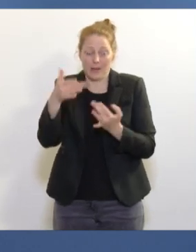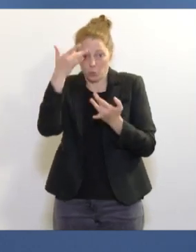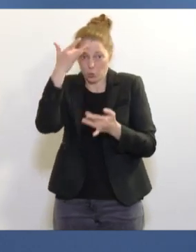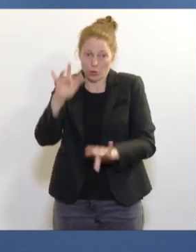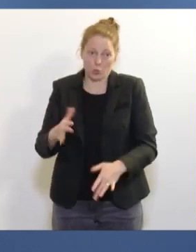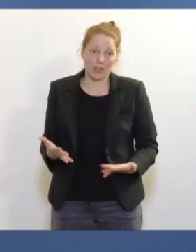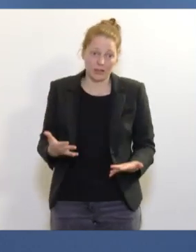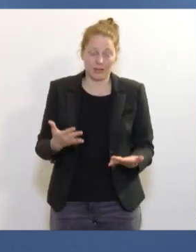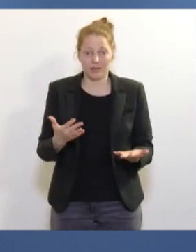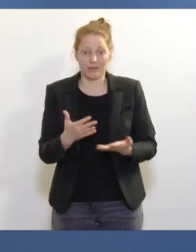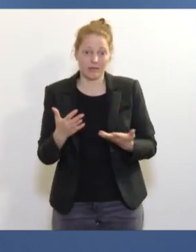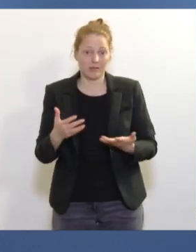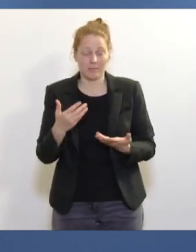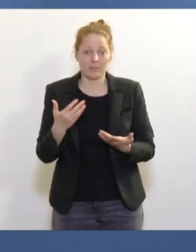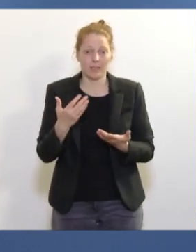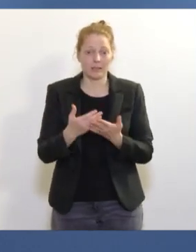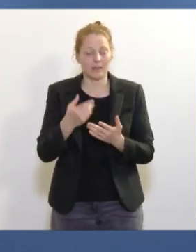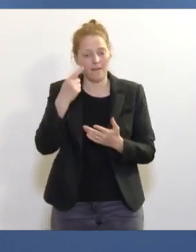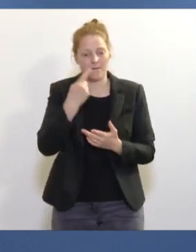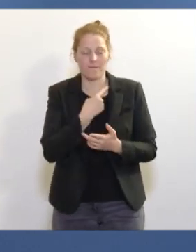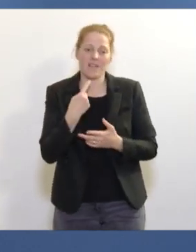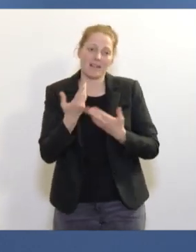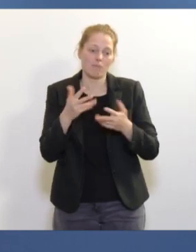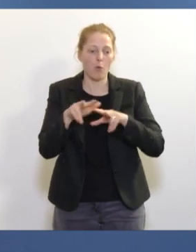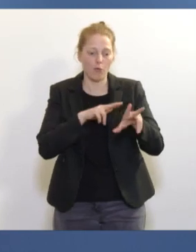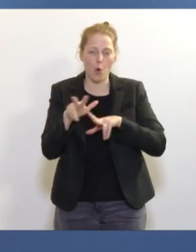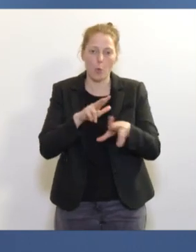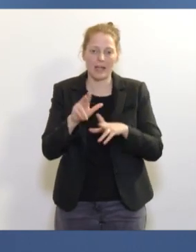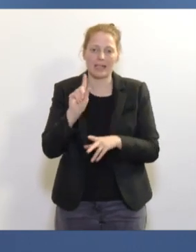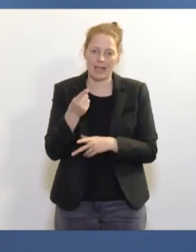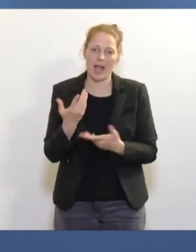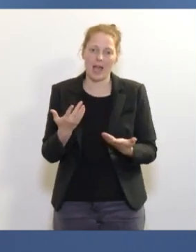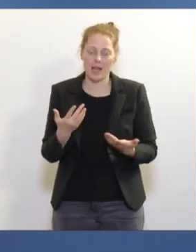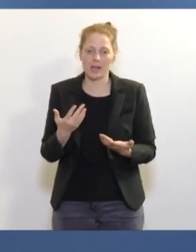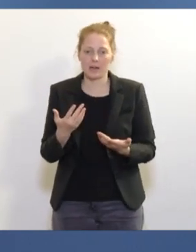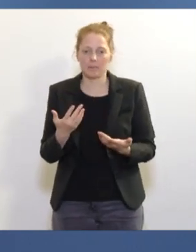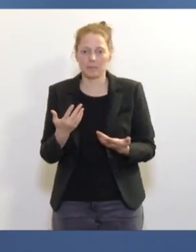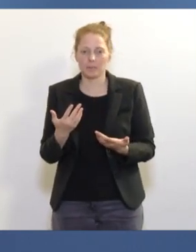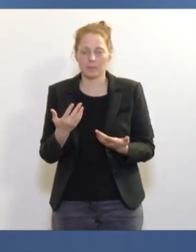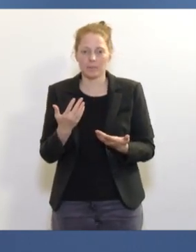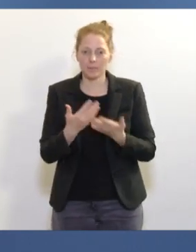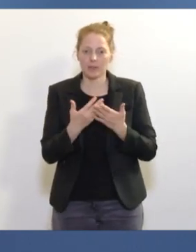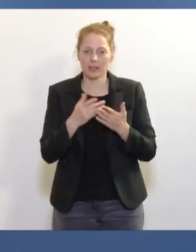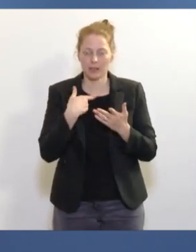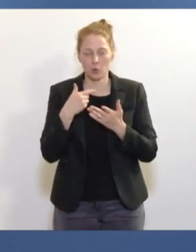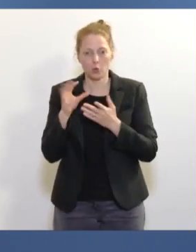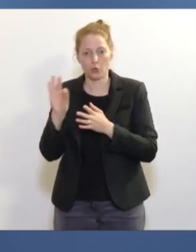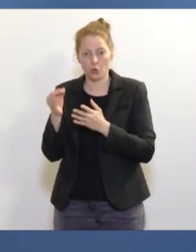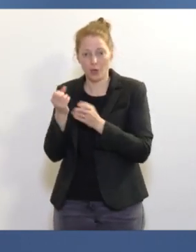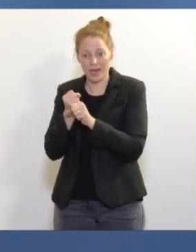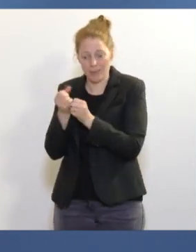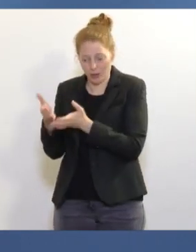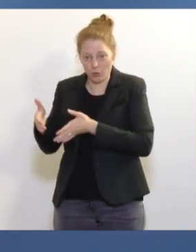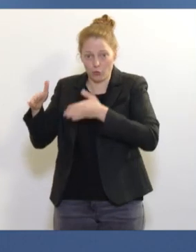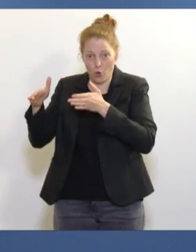Leute zu entlösen. Wie gesagt, wir reden jetzt darüber sehr viel. Das als weiteres Element wird natürlich die Ausgaben vom Fonds pour l'Emploi